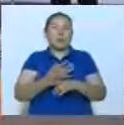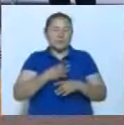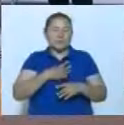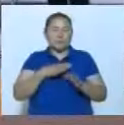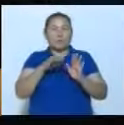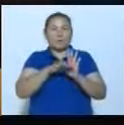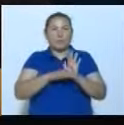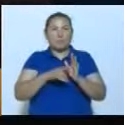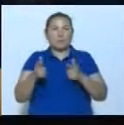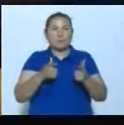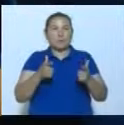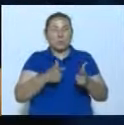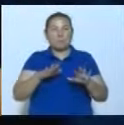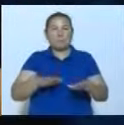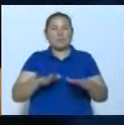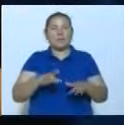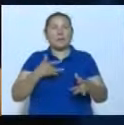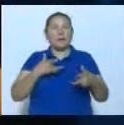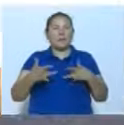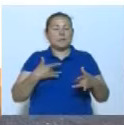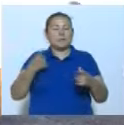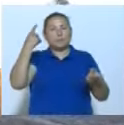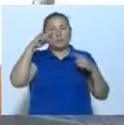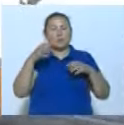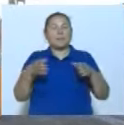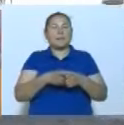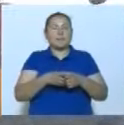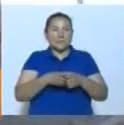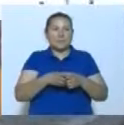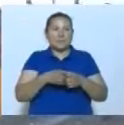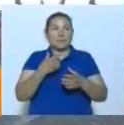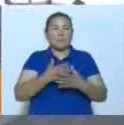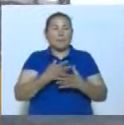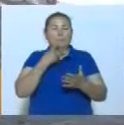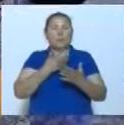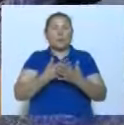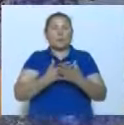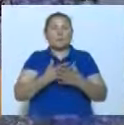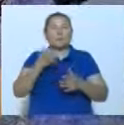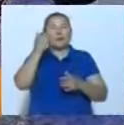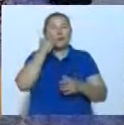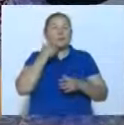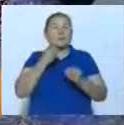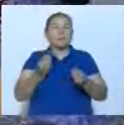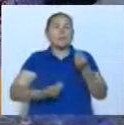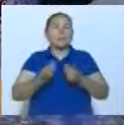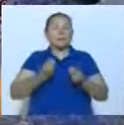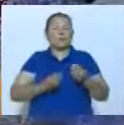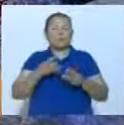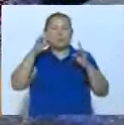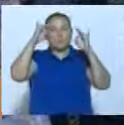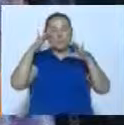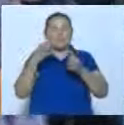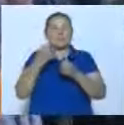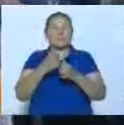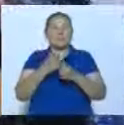программу подготовили и местные артисты творческий коллектив выступила с инициативы продемонстрировать старинную игру Албан Наша задача популяризация